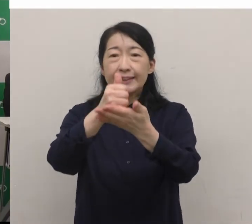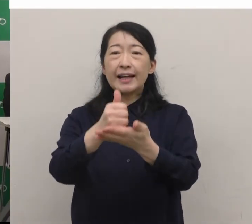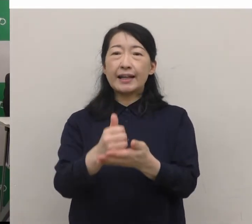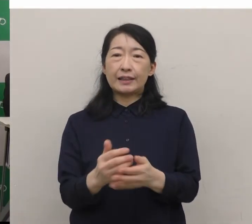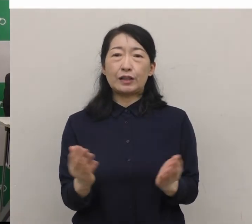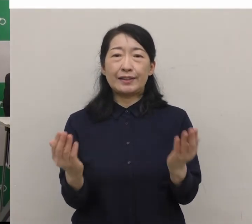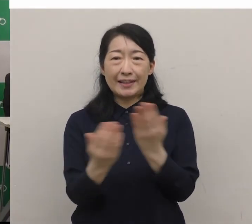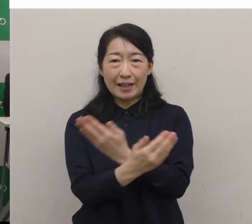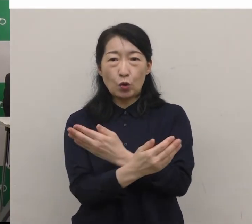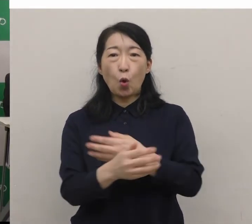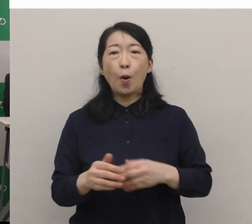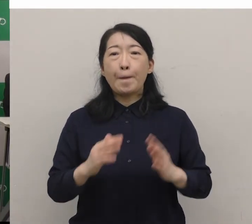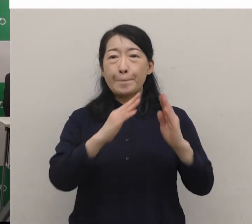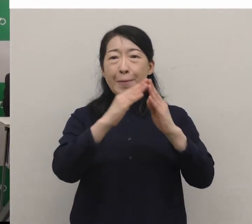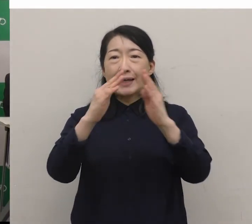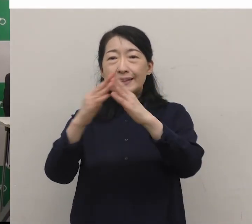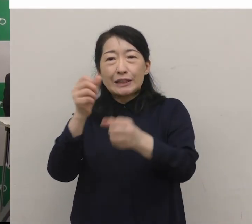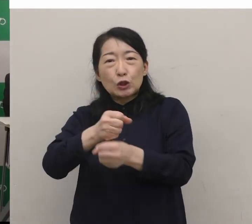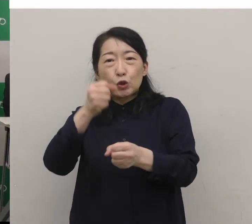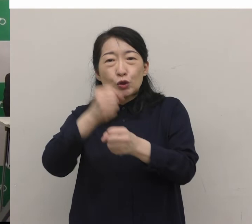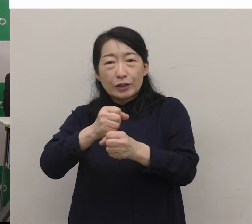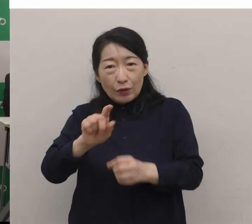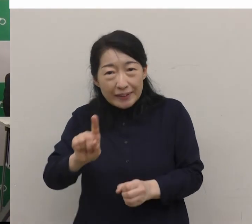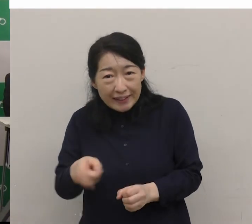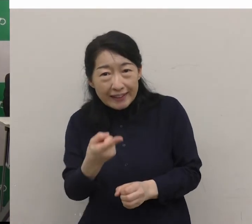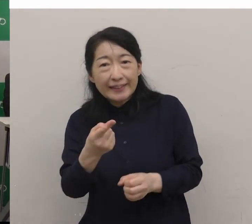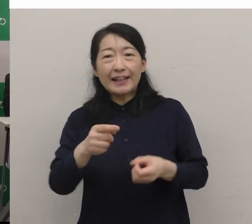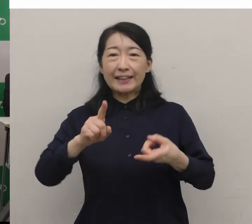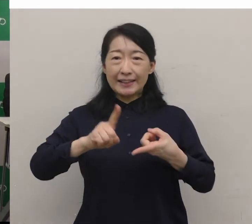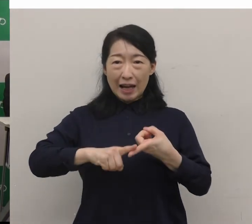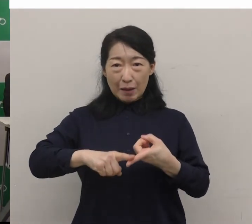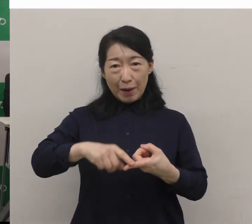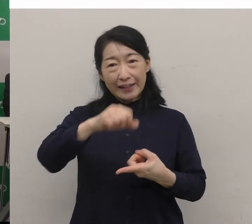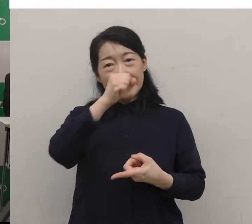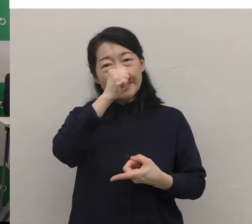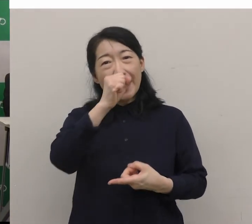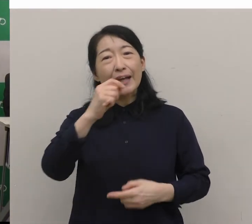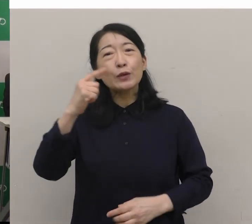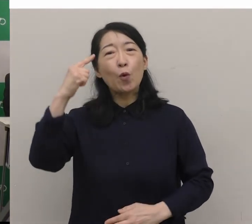になってくれたらなというふうに願っているところでございます。